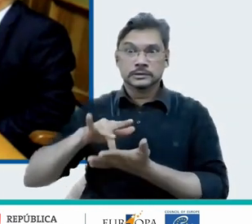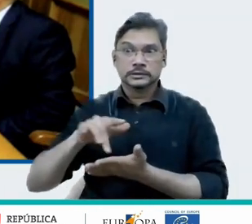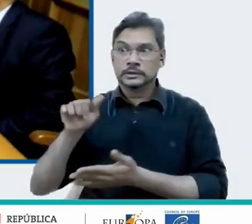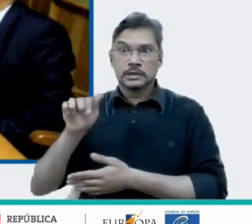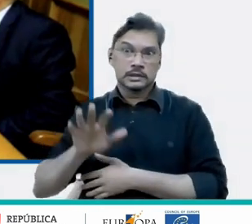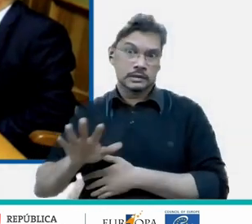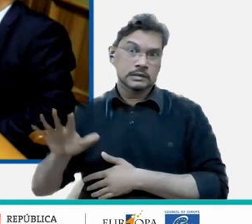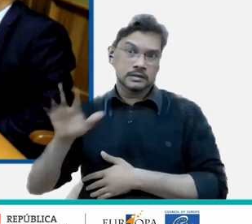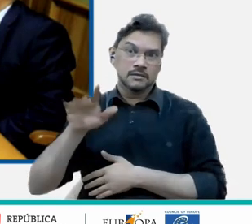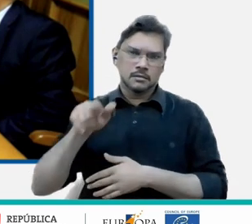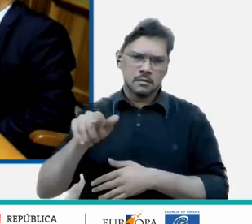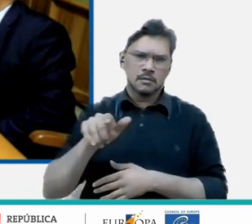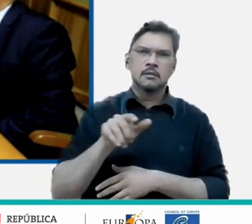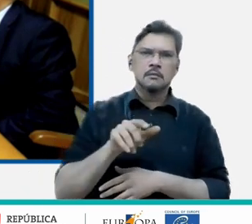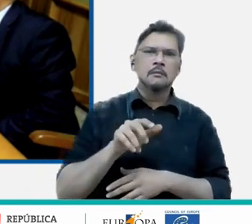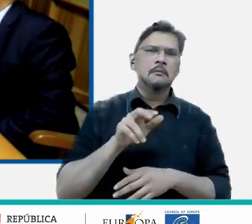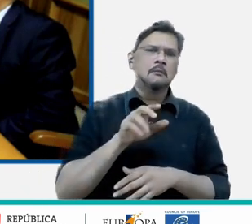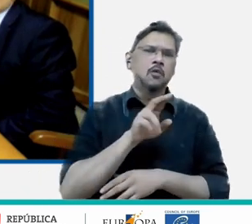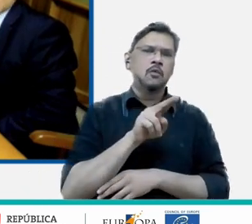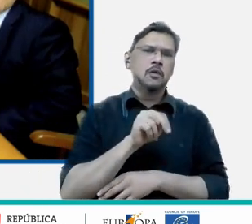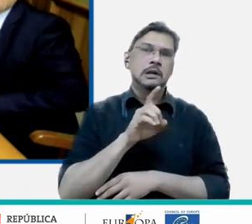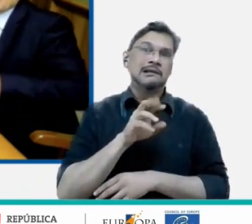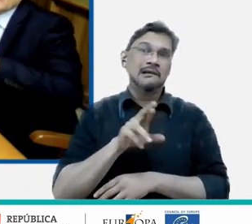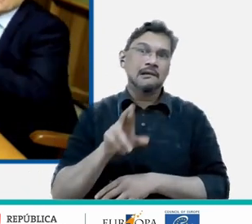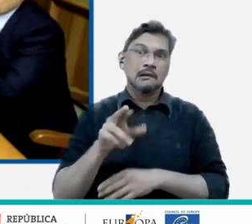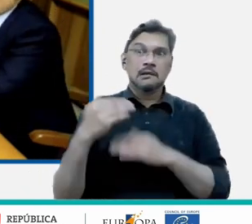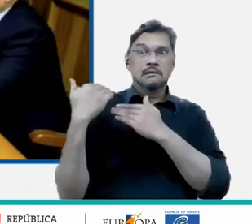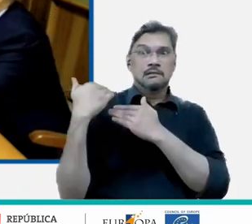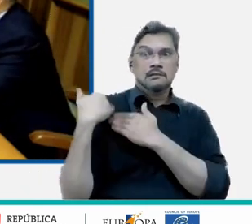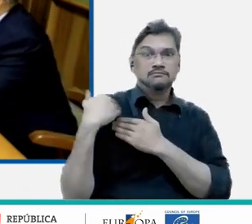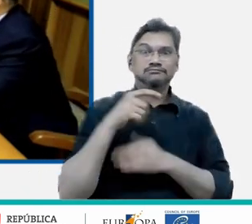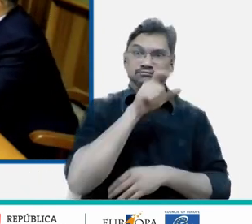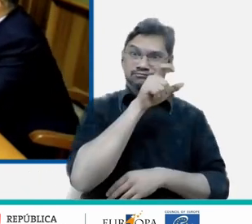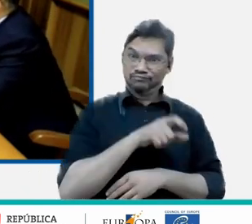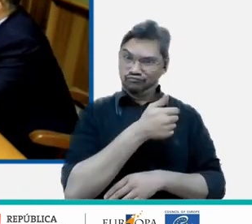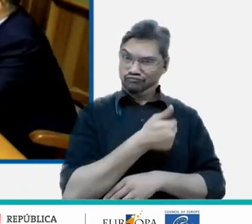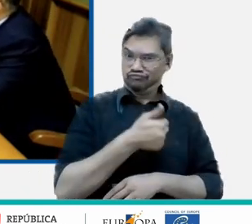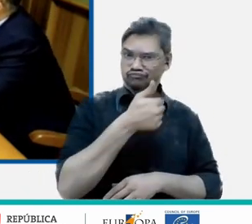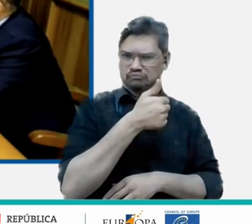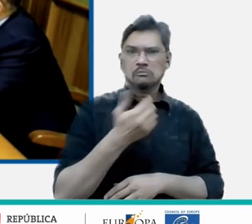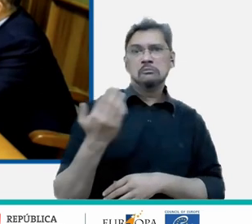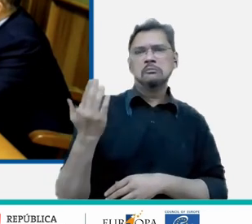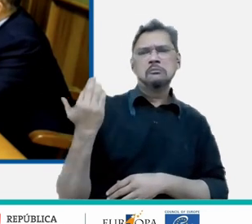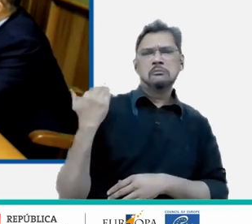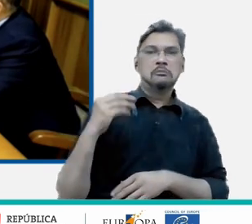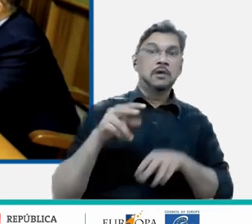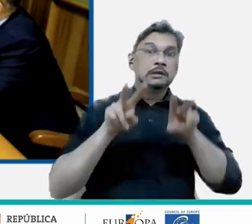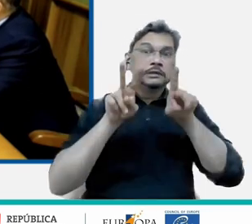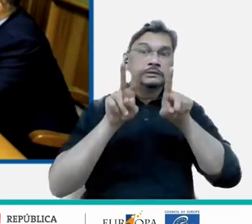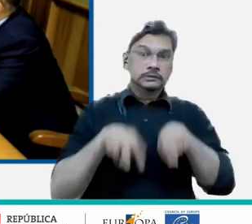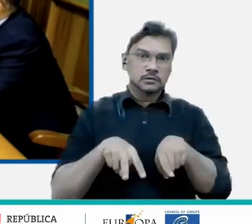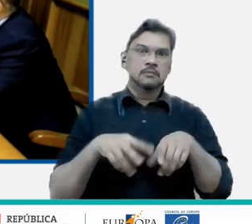Мы намерены собрать результаты этих двух оценок в начале следующего года и перейти к